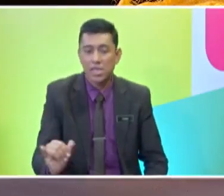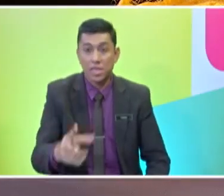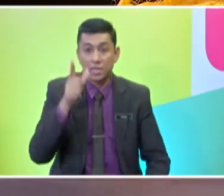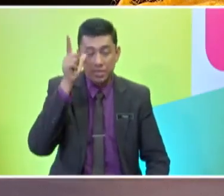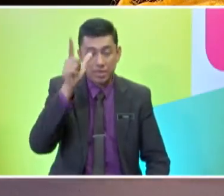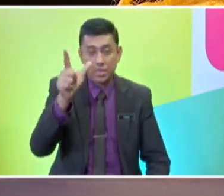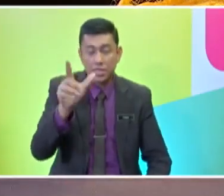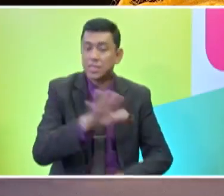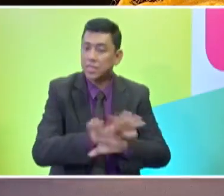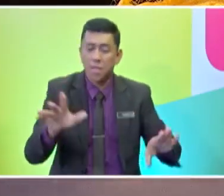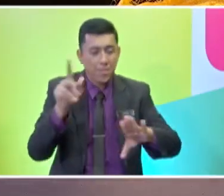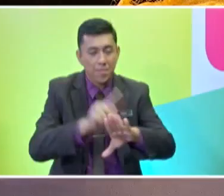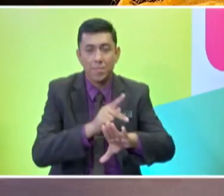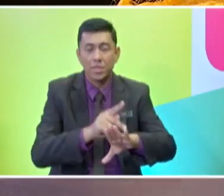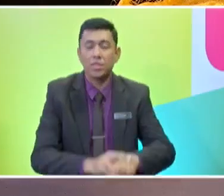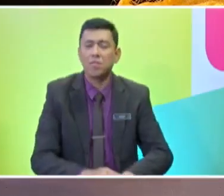adalah